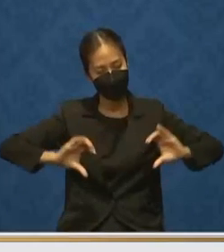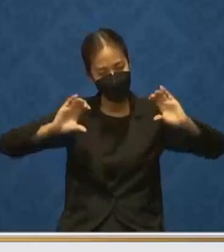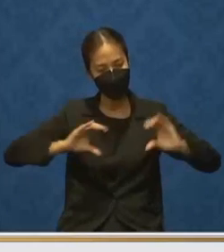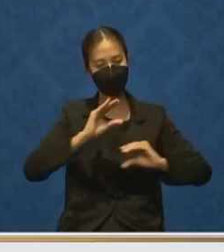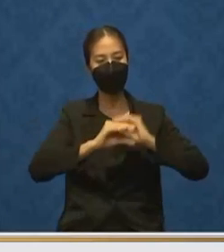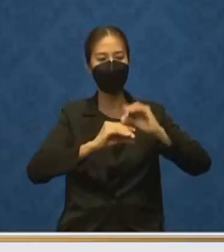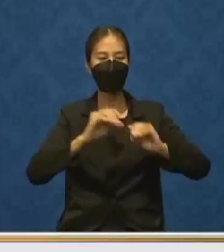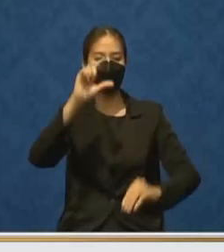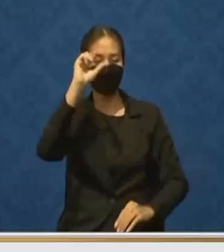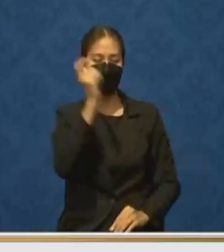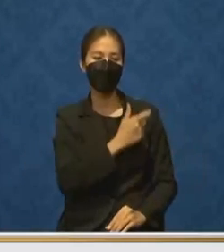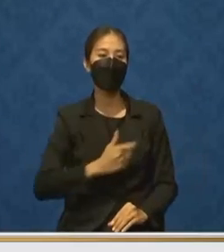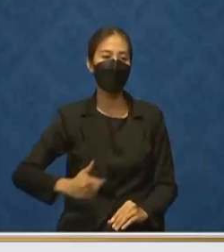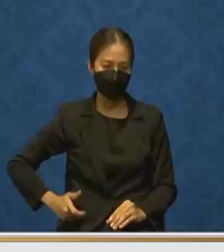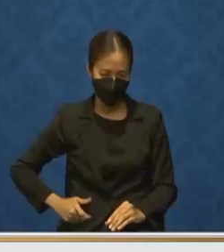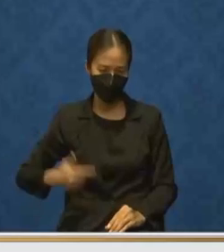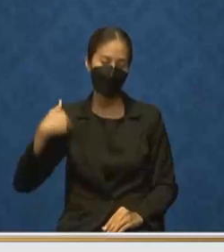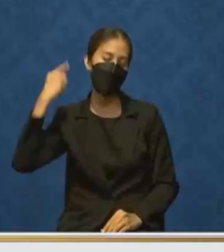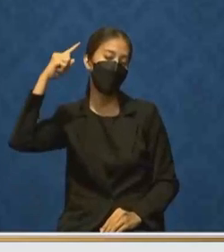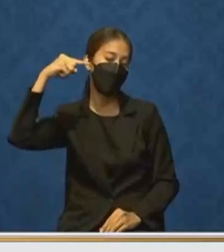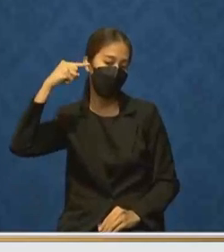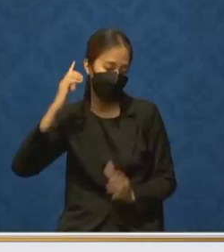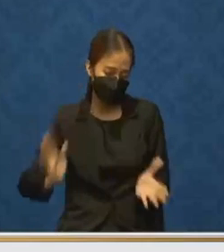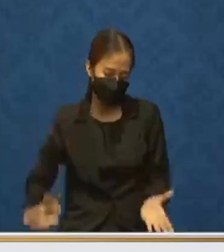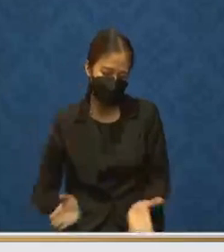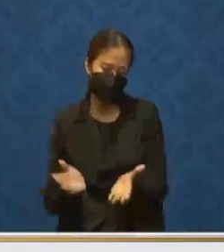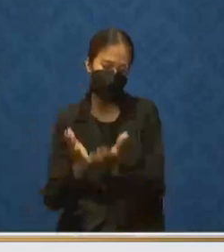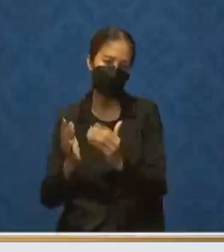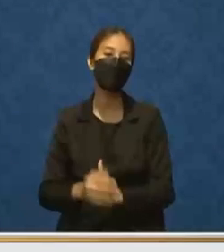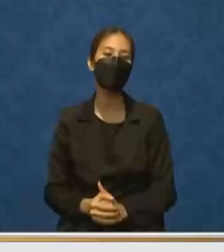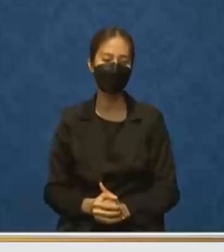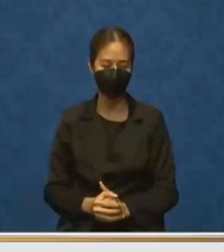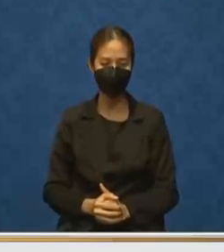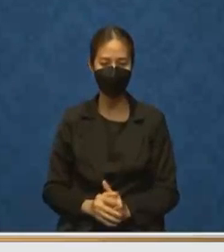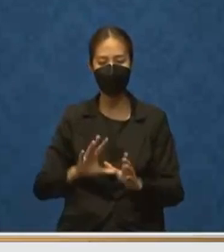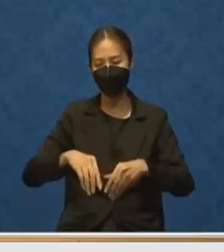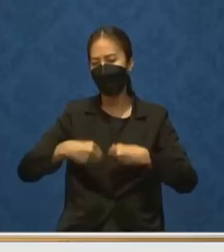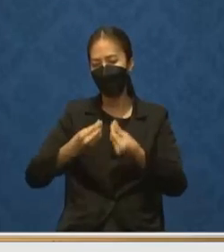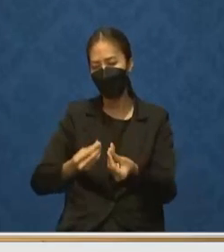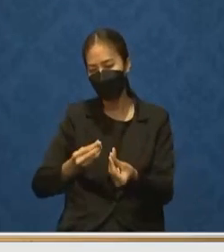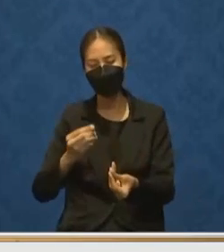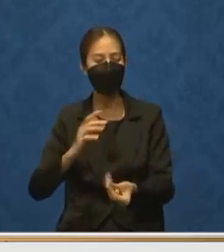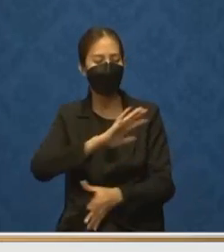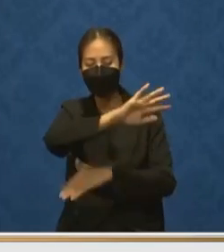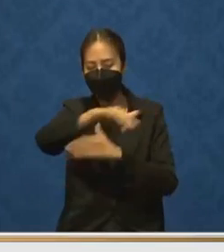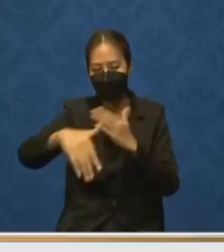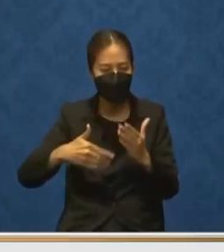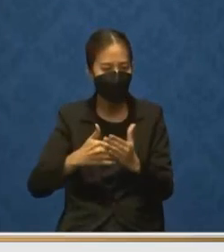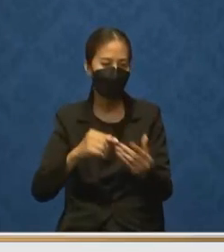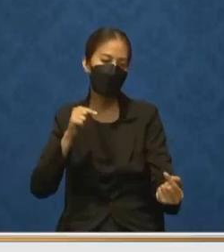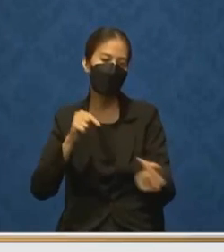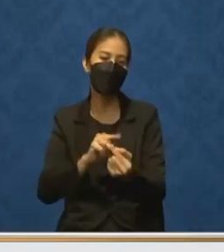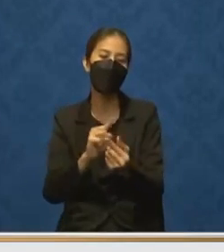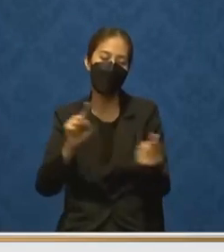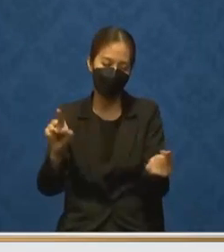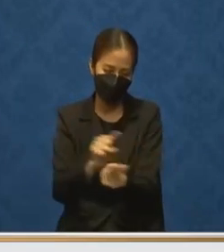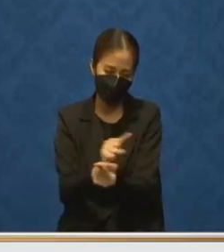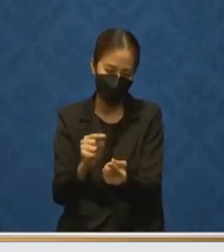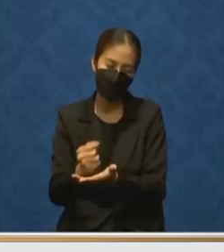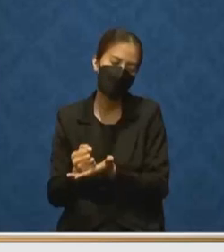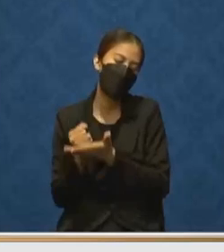ส่งเสริมศักยภาพบทบาทสตรีและสิทธิมนุษยชนให้ทุกเพศสภาพ เป็นพลังในการขับเคลื่อนทางพัฒนาสังค